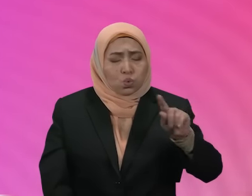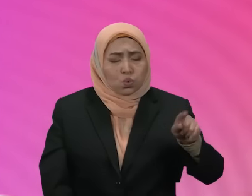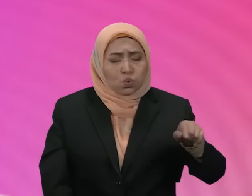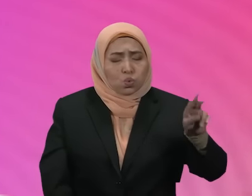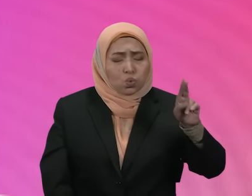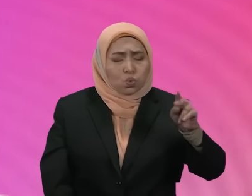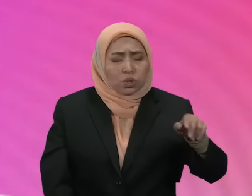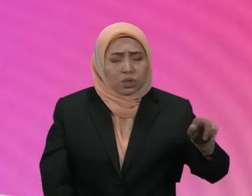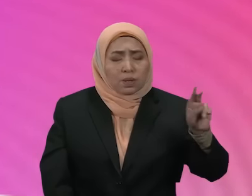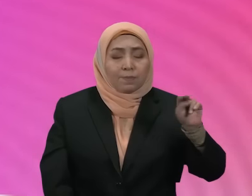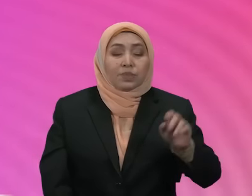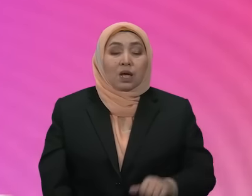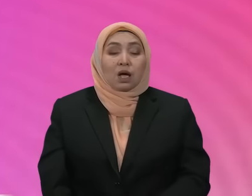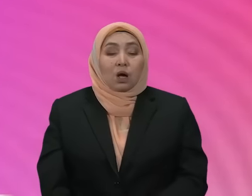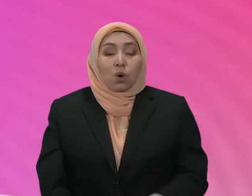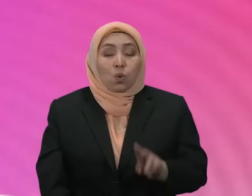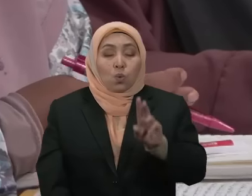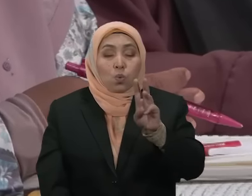الْفَائِزُونَ Silakan.